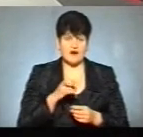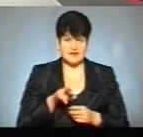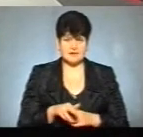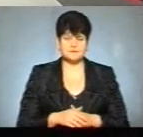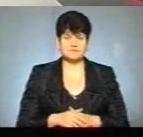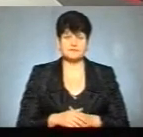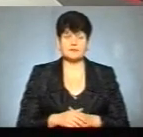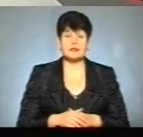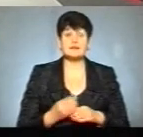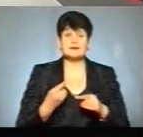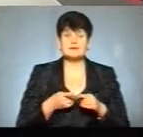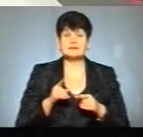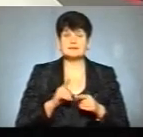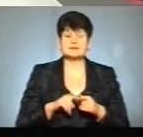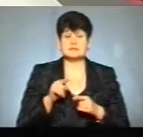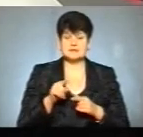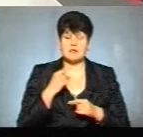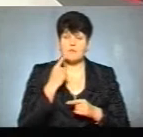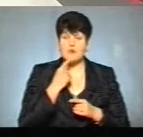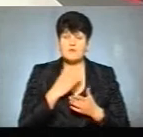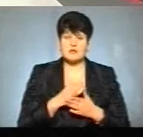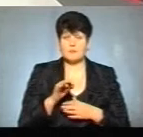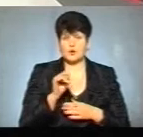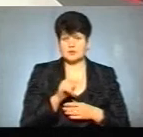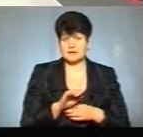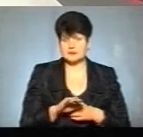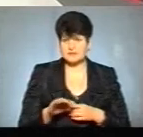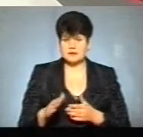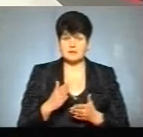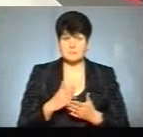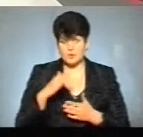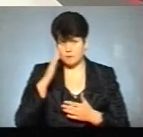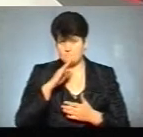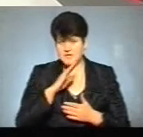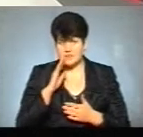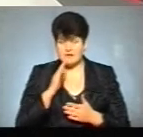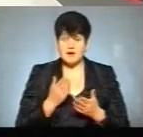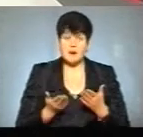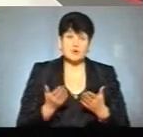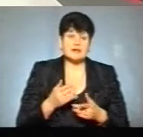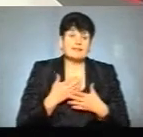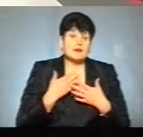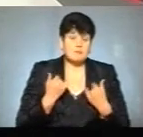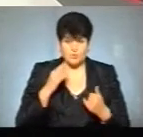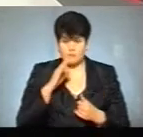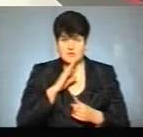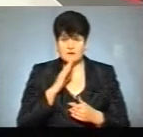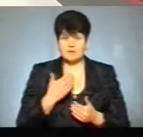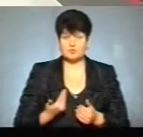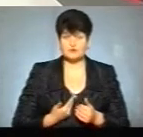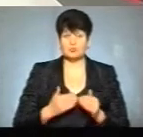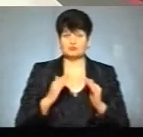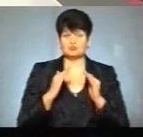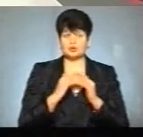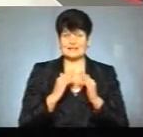Це стосується сімейної форми виховання. Власне, це мова йде про тих дітей, які мають батьків або які не мають батьків, і вони проживають в